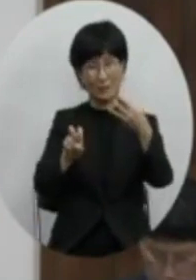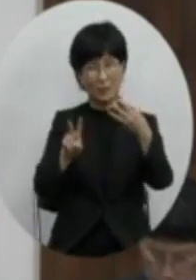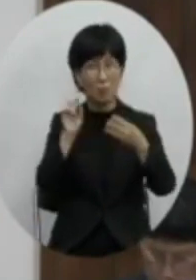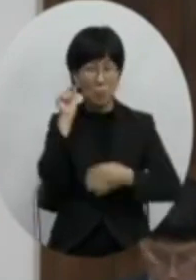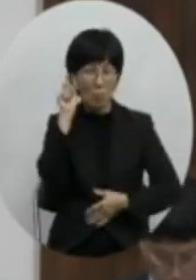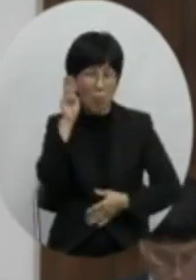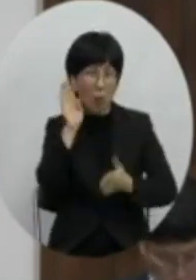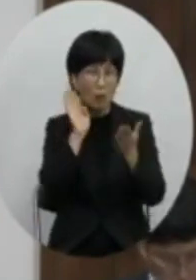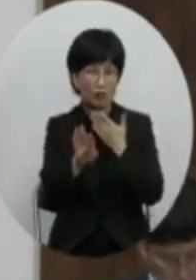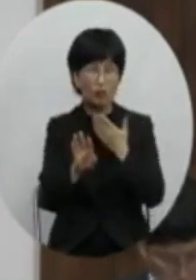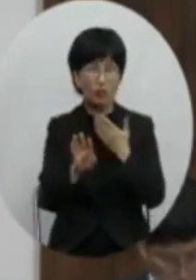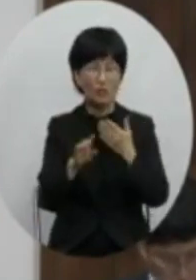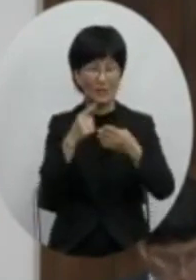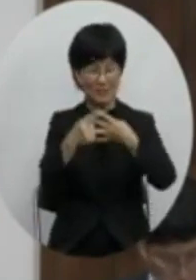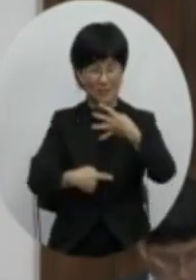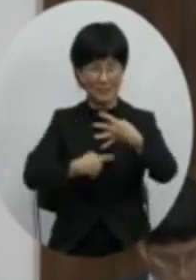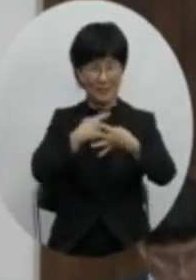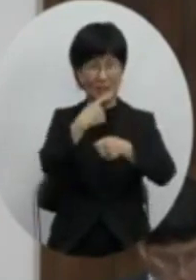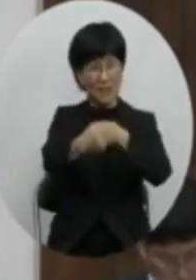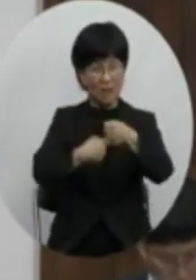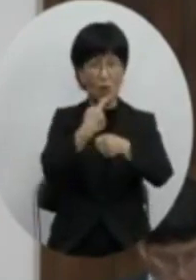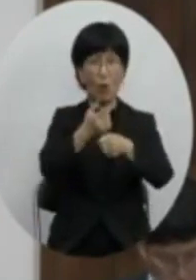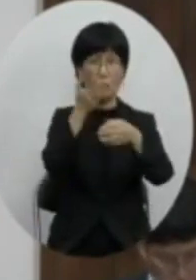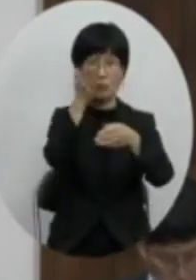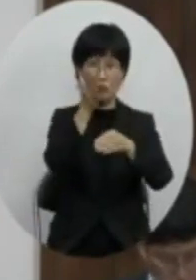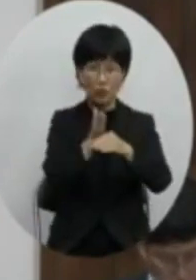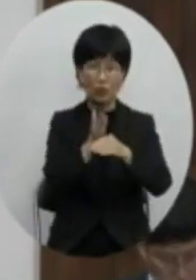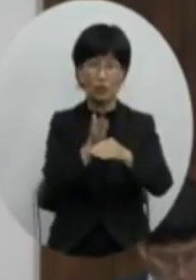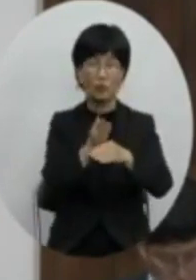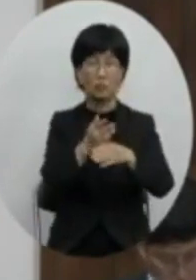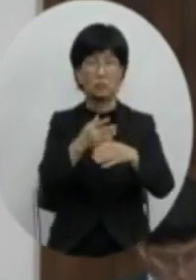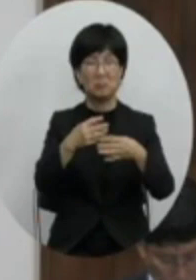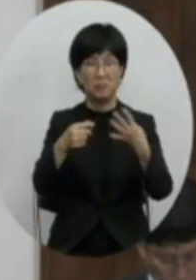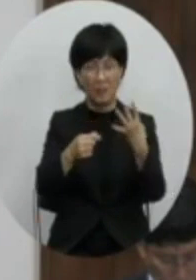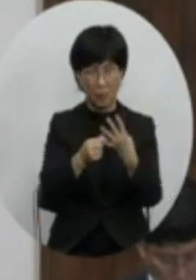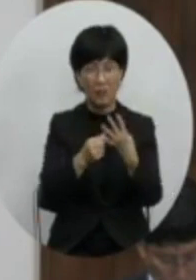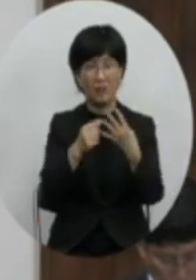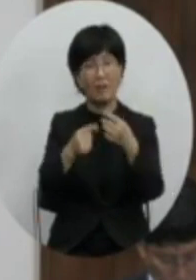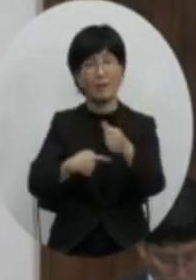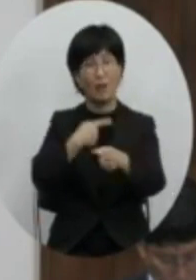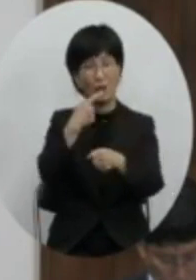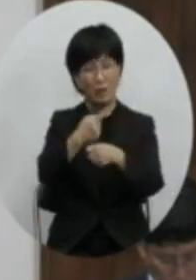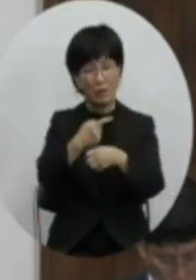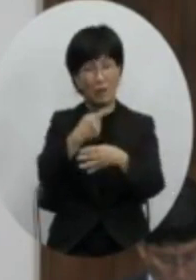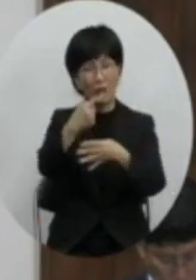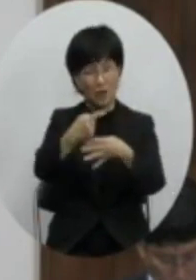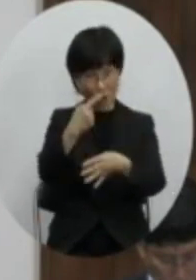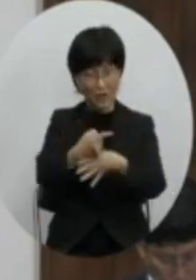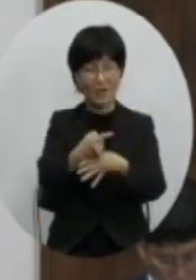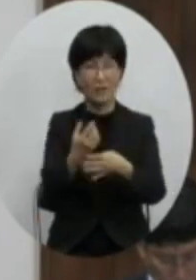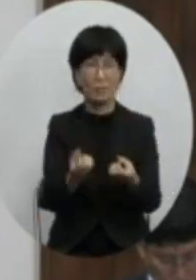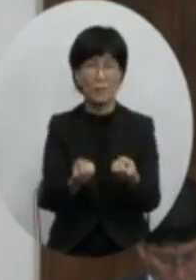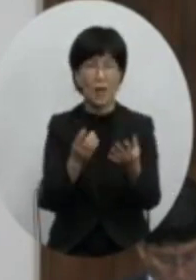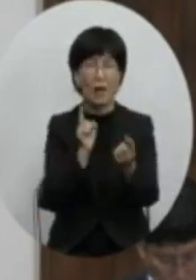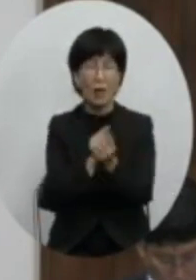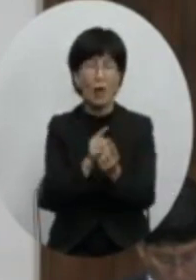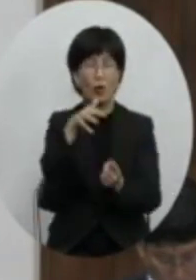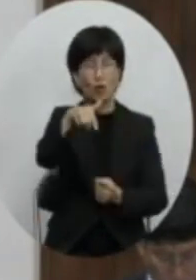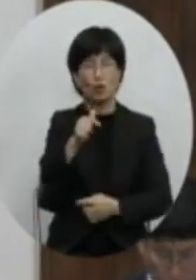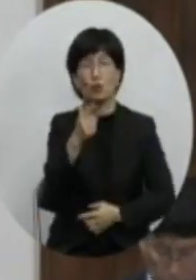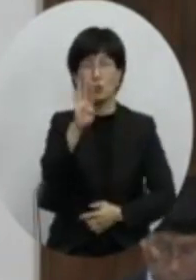후면 24절기 중 네 번째 절기자 낮과 밤이 같다는